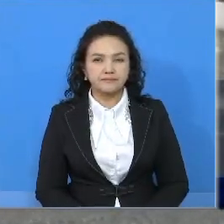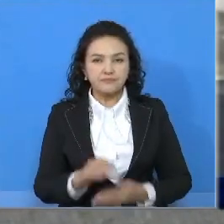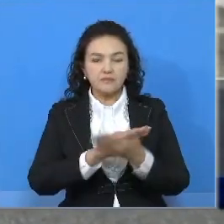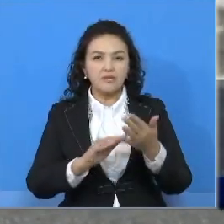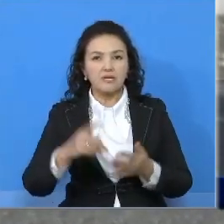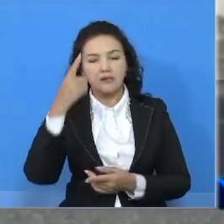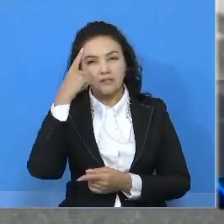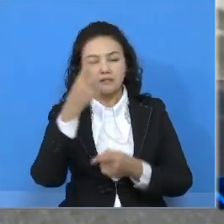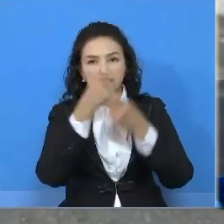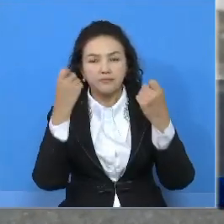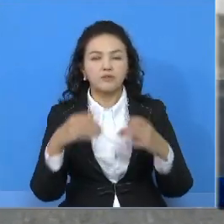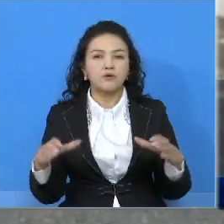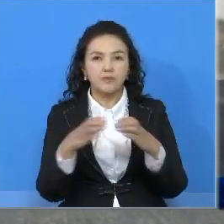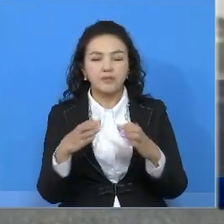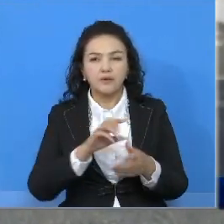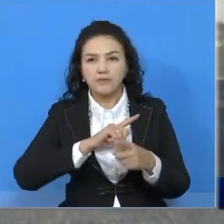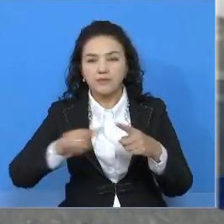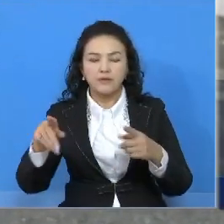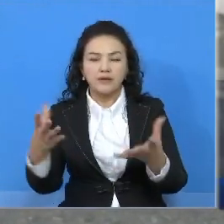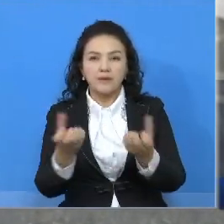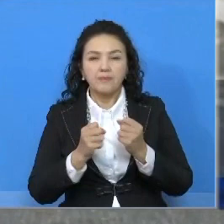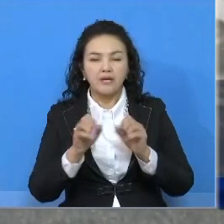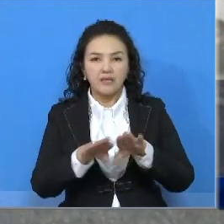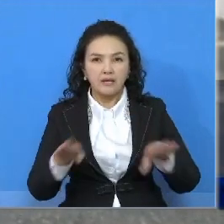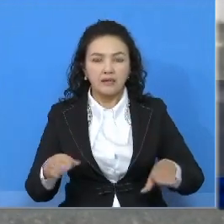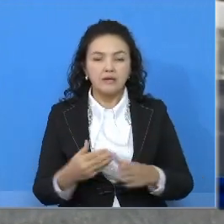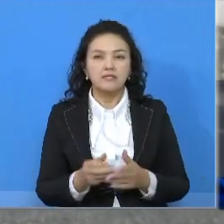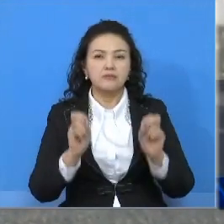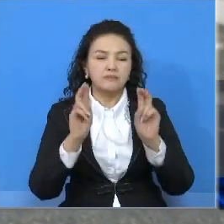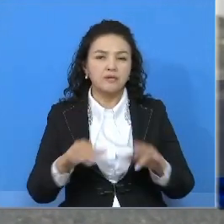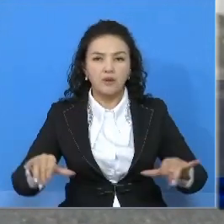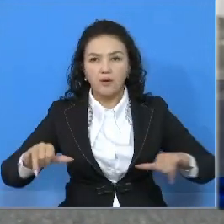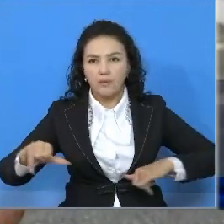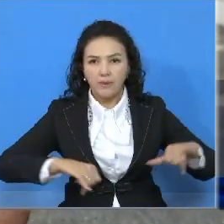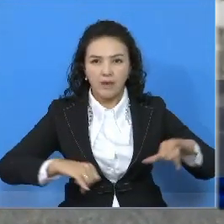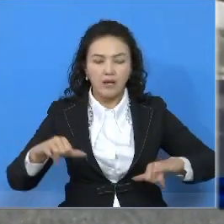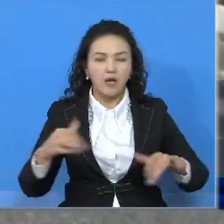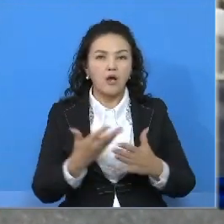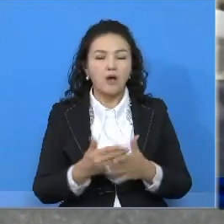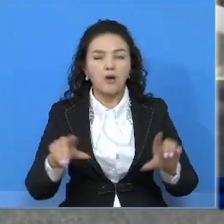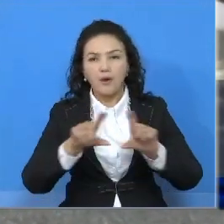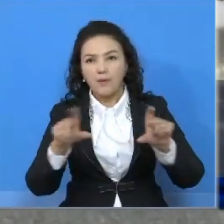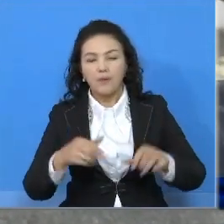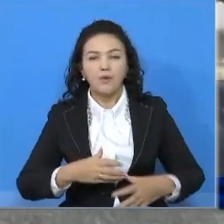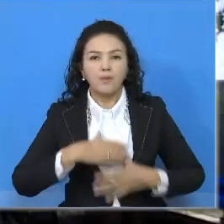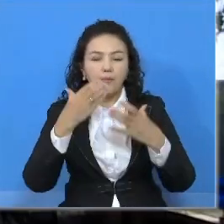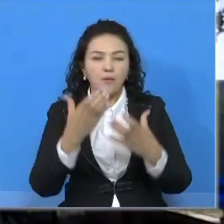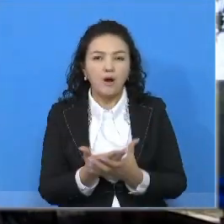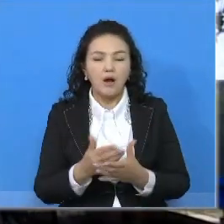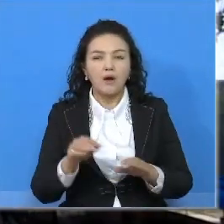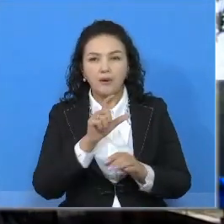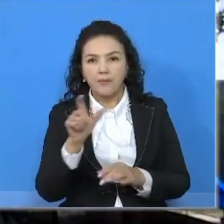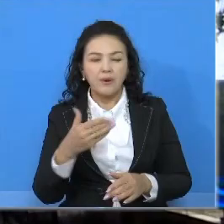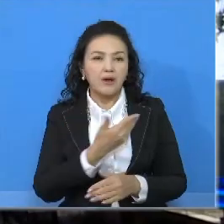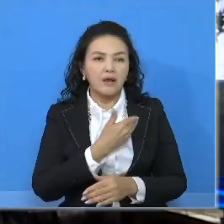Написали сообщение в группе, чтобы срочно забрали детей. Думаю, специально все это делают хулиганы, чтобы сорвать уроки в школах и запугать народ.